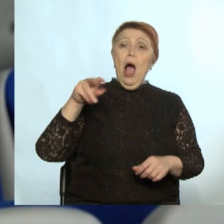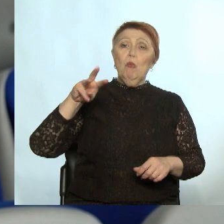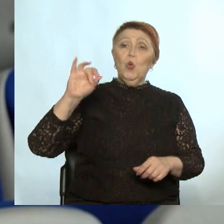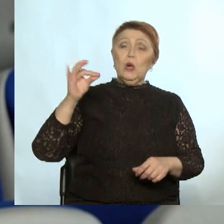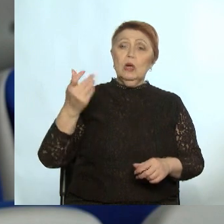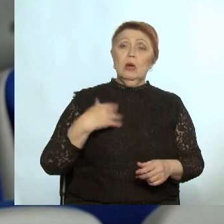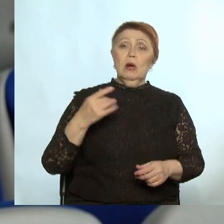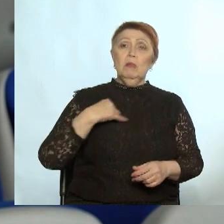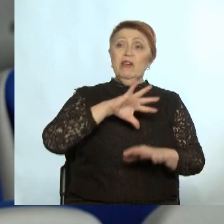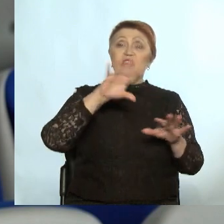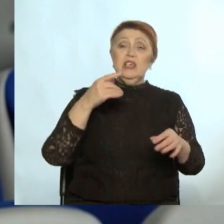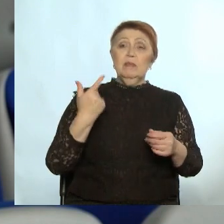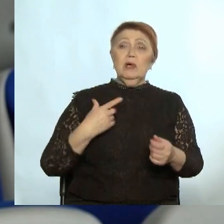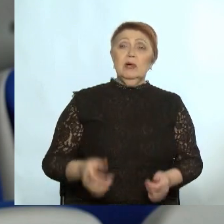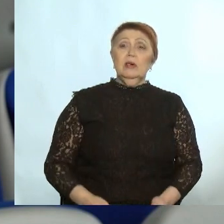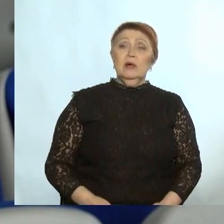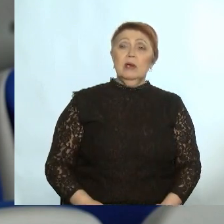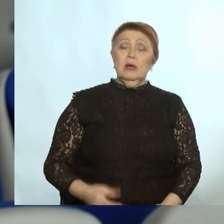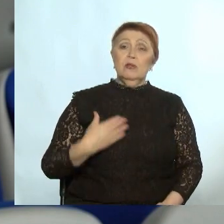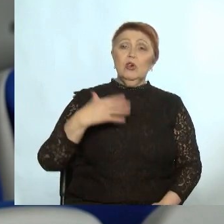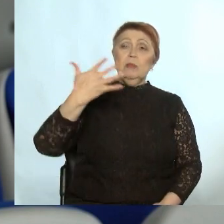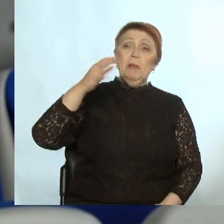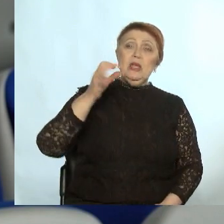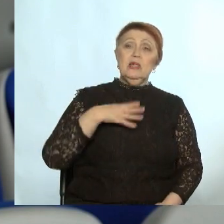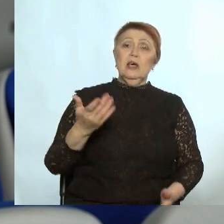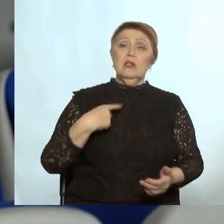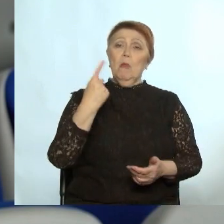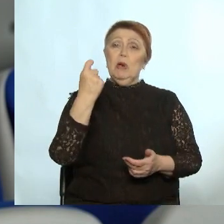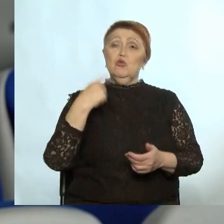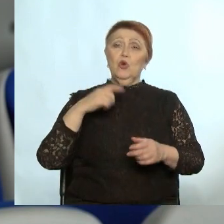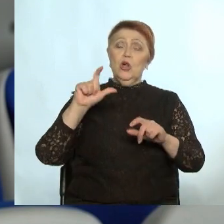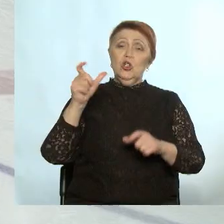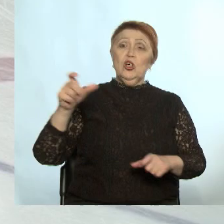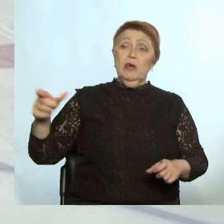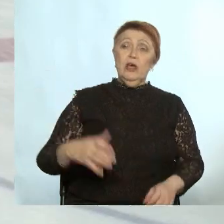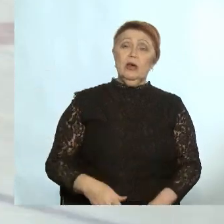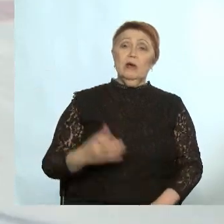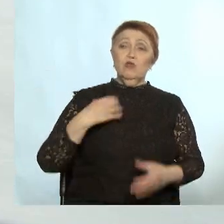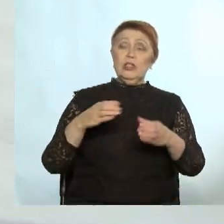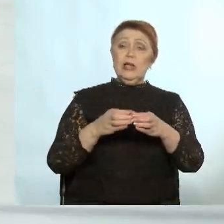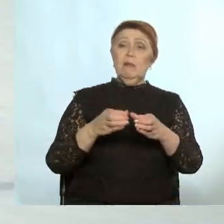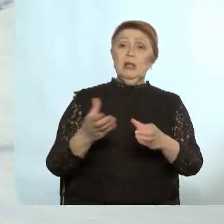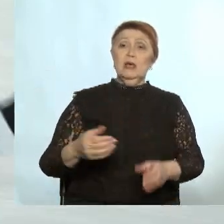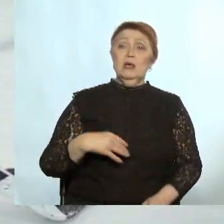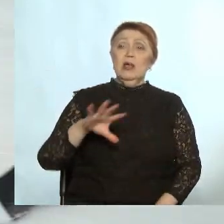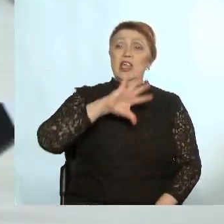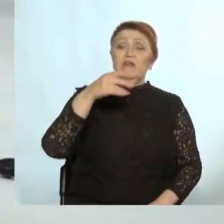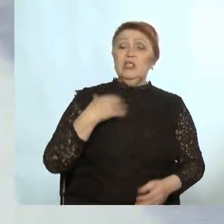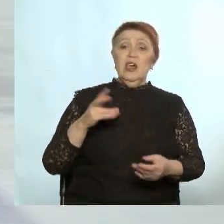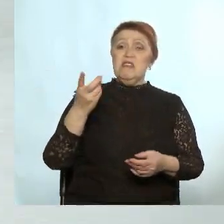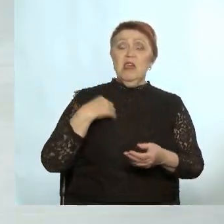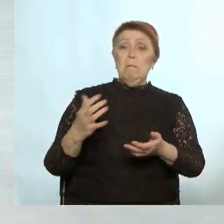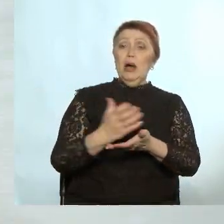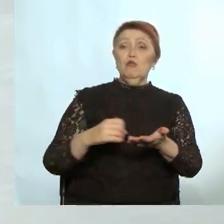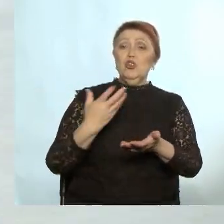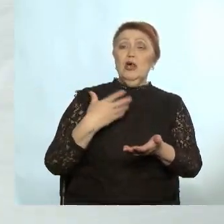можем. То есть у нас в каждом возрасте там по 50, по 100 человек, по 150 в командах. Ну и все не получают игровую практику, все